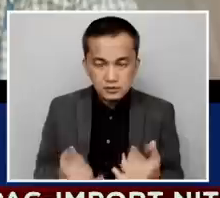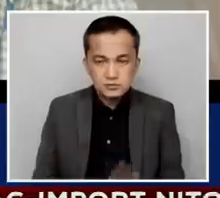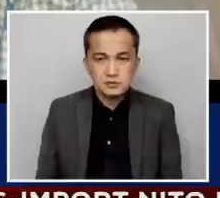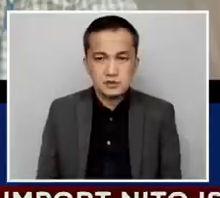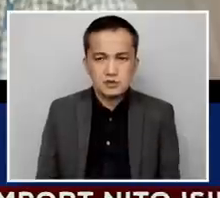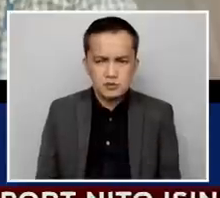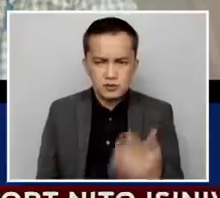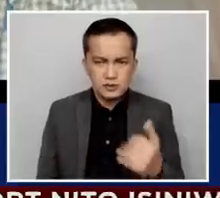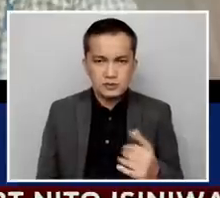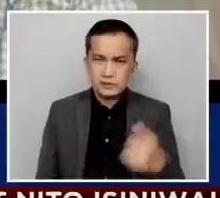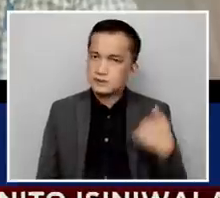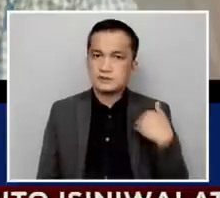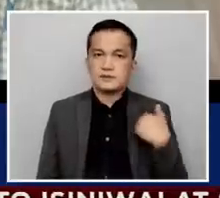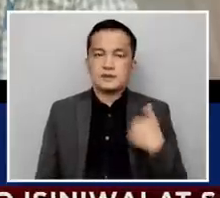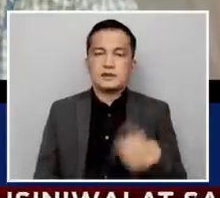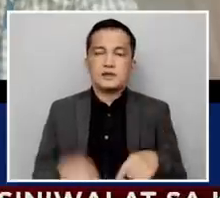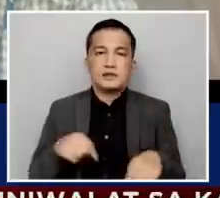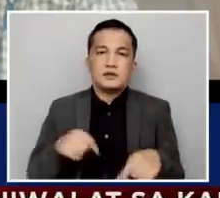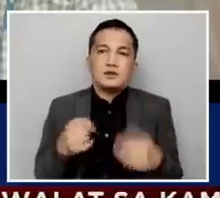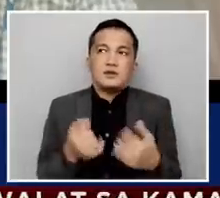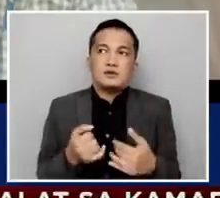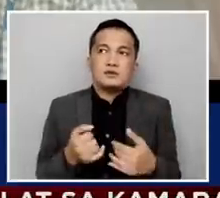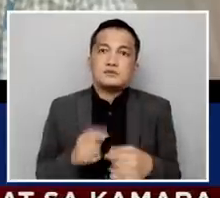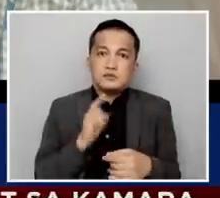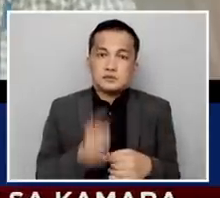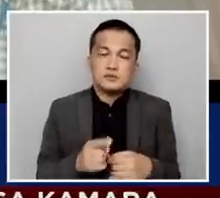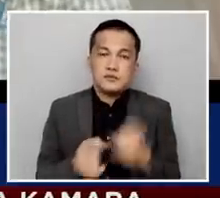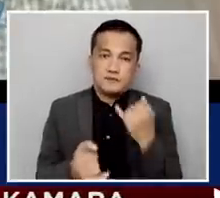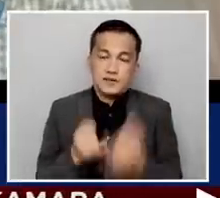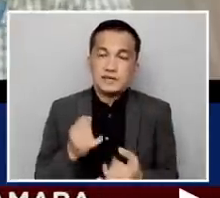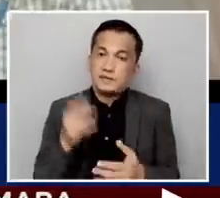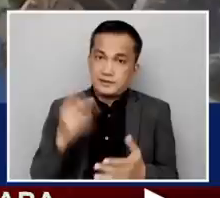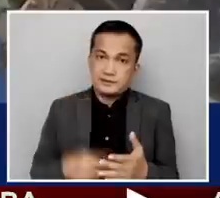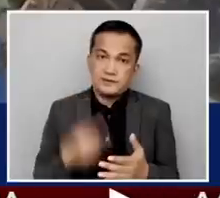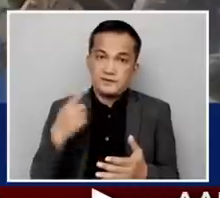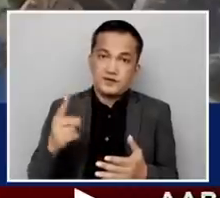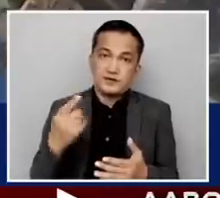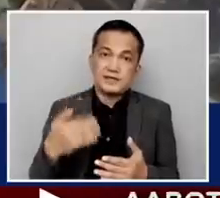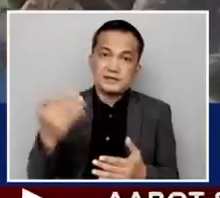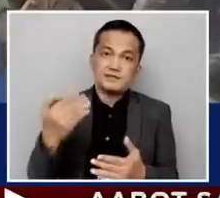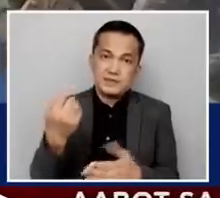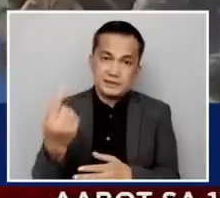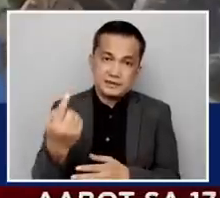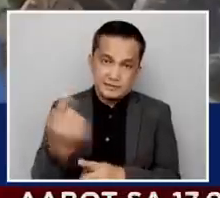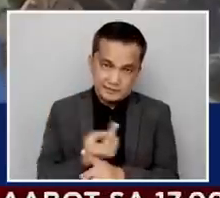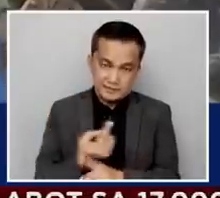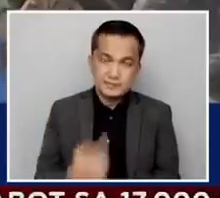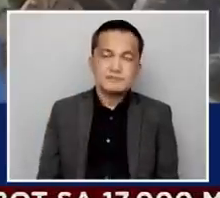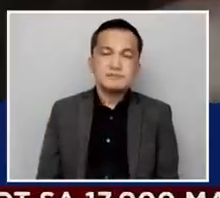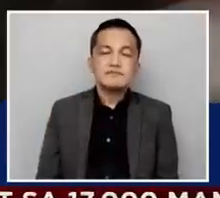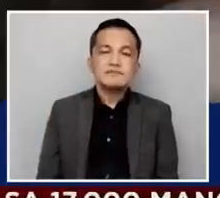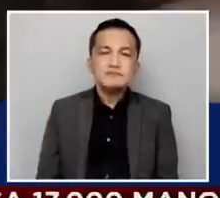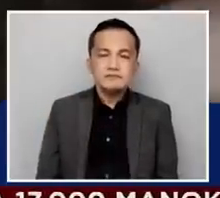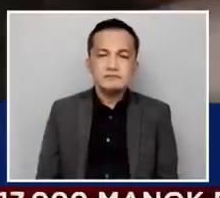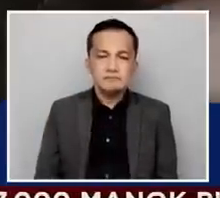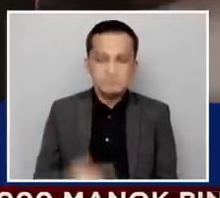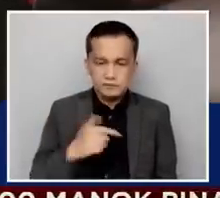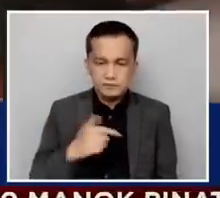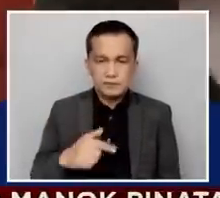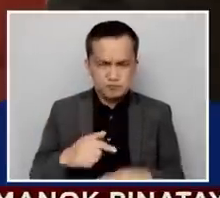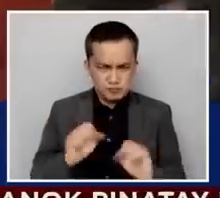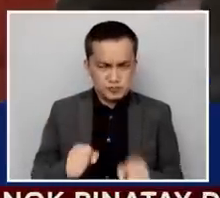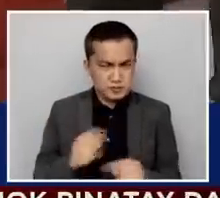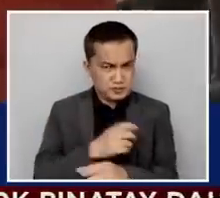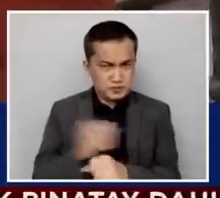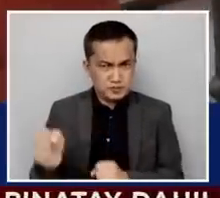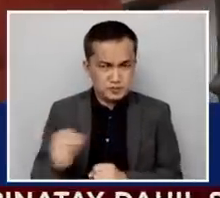dahil hindi pa ito ang talagang final price for the next month. Pero mababawi bang mahigit